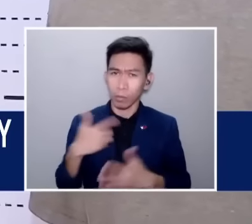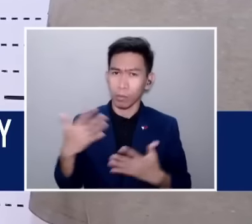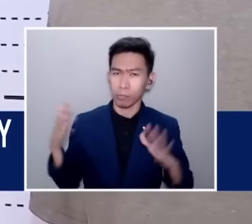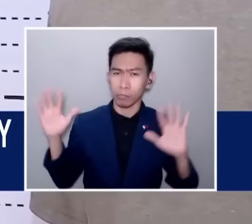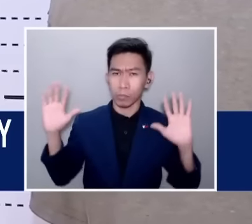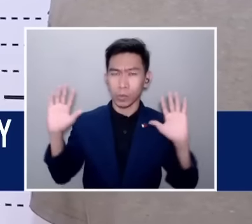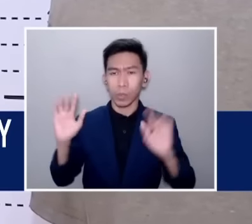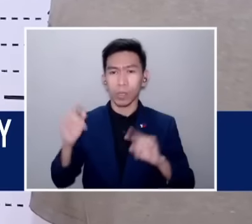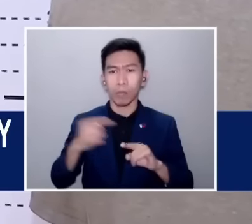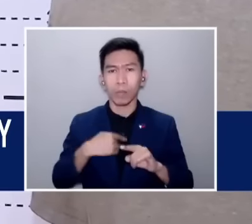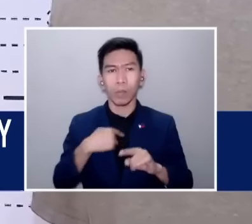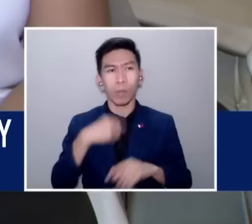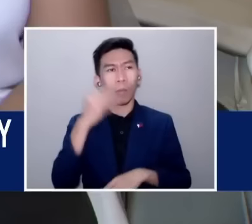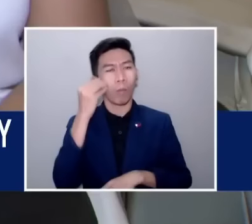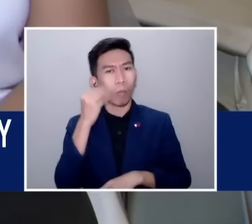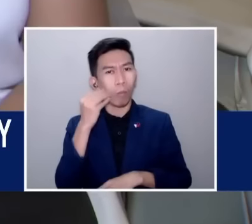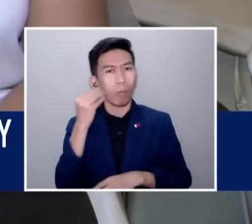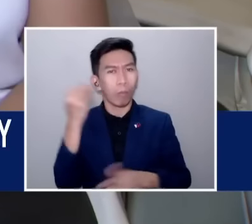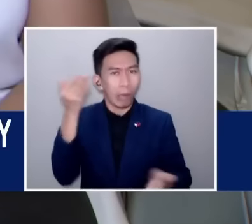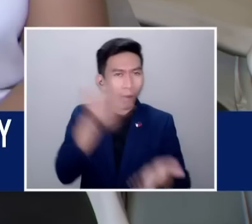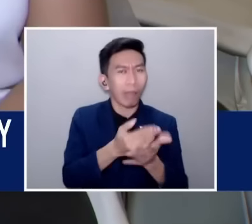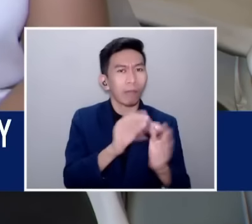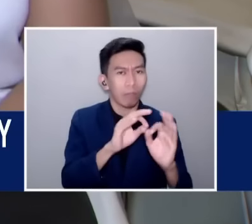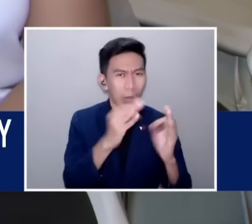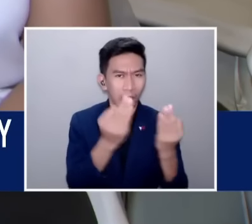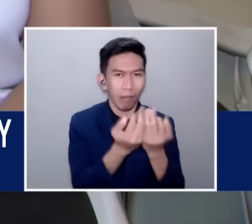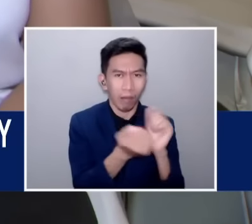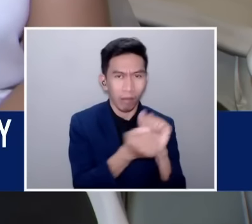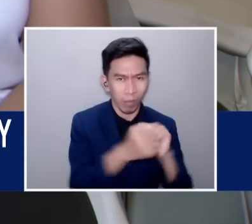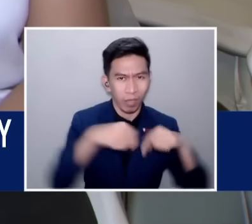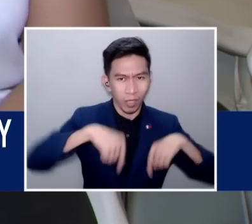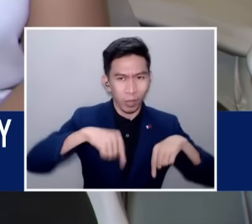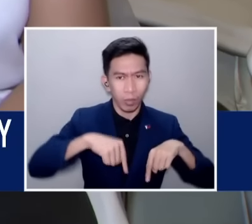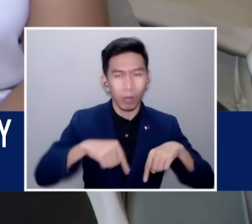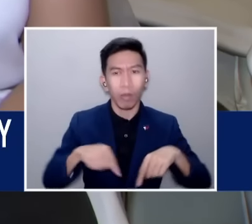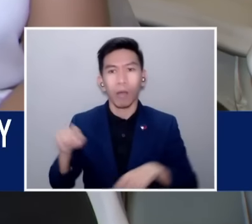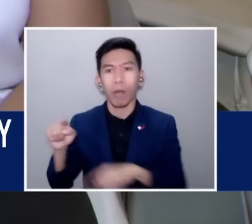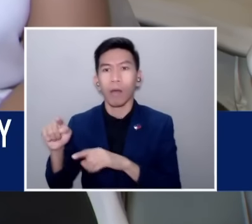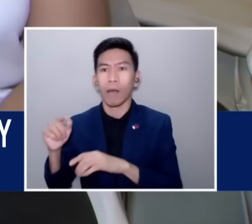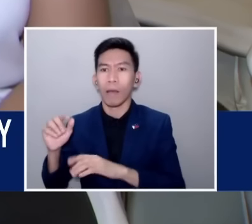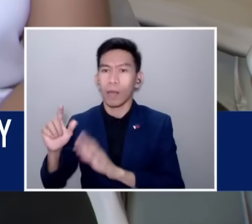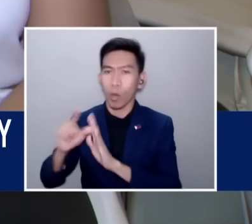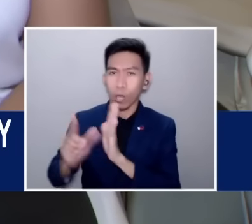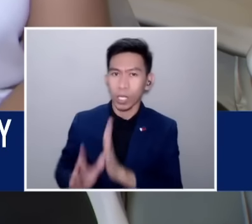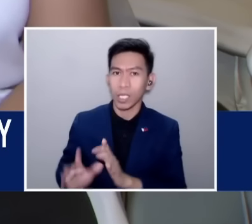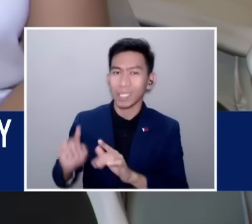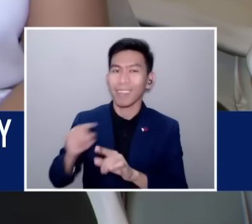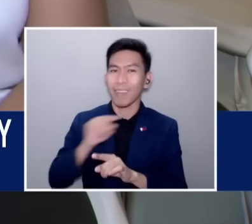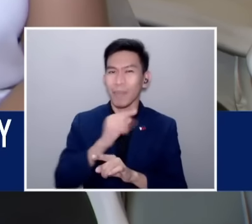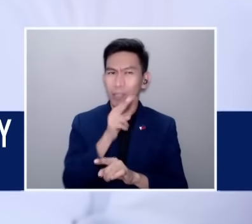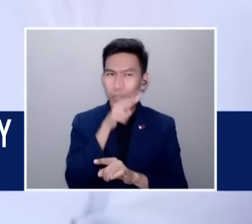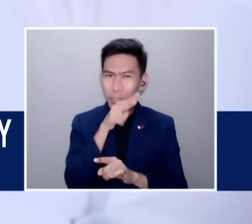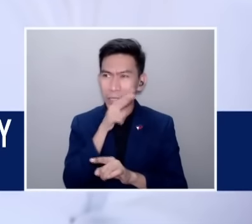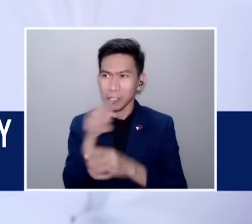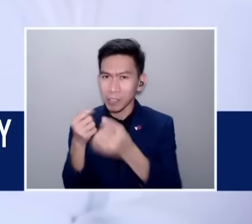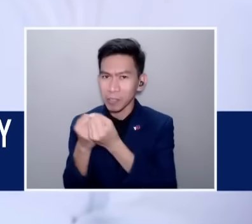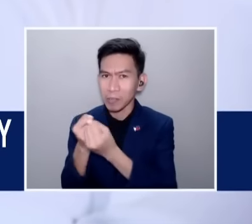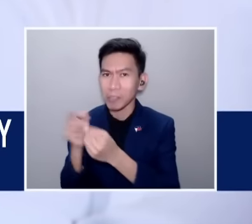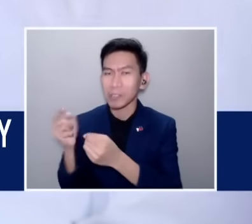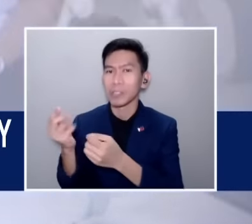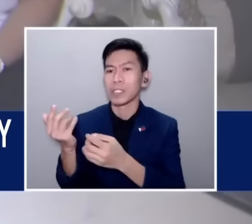kami sa pamilya po namin dito. Sumagot naman ang abogado ng sinusuportahang kandidato ng mga sospek at itinanggi ang pagkakasangkot sa